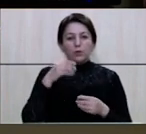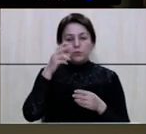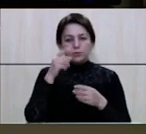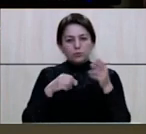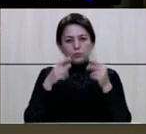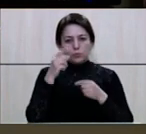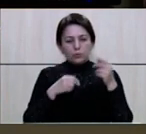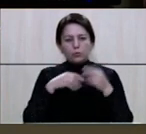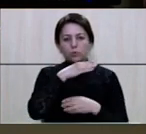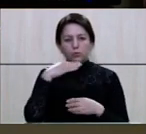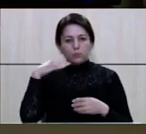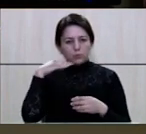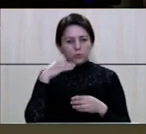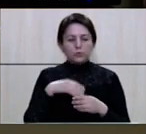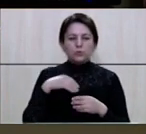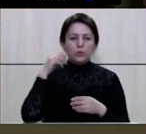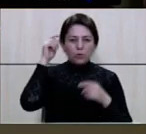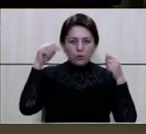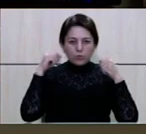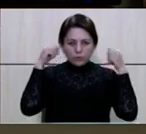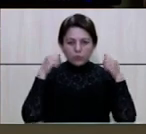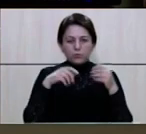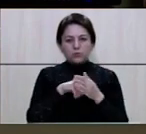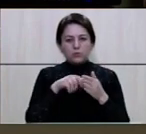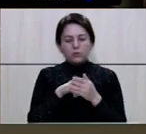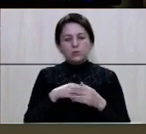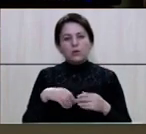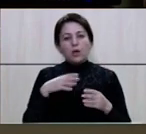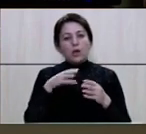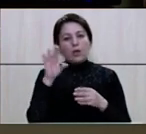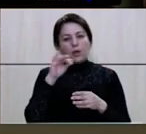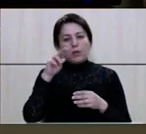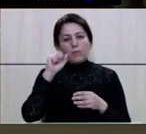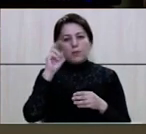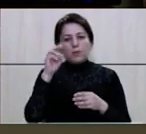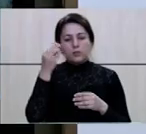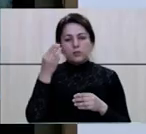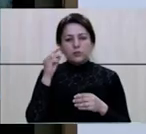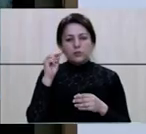chorvachiligi, qorako'lchilik hamda ipakchilik yaxshi rivojlangan.